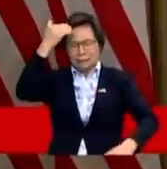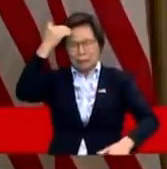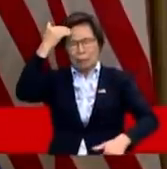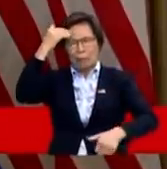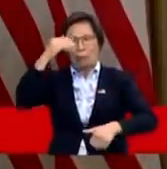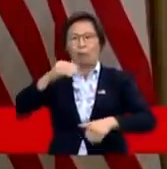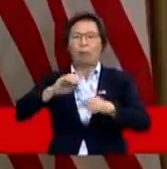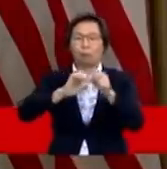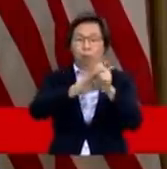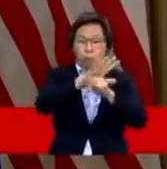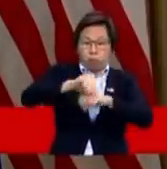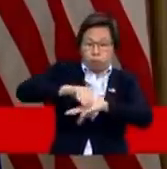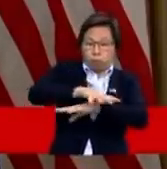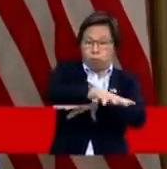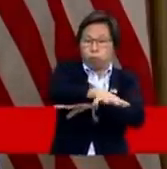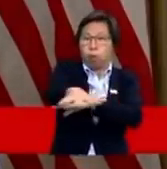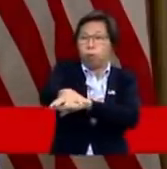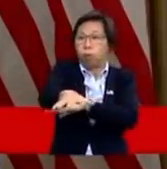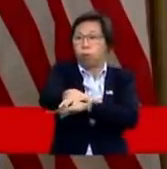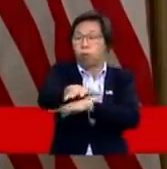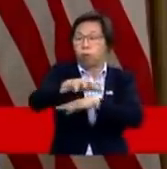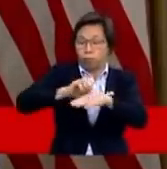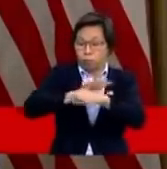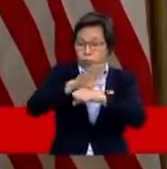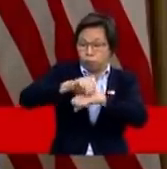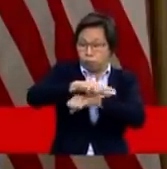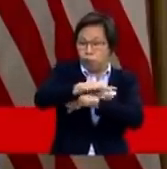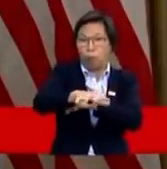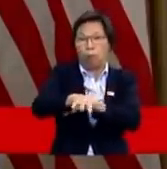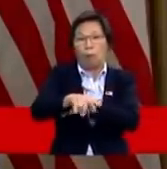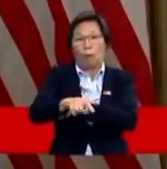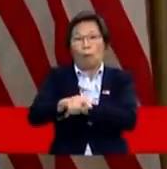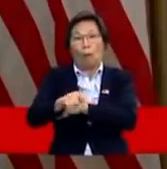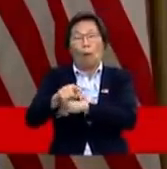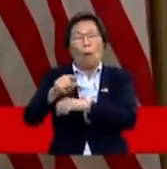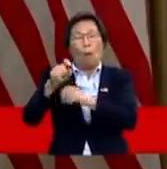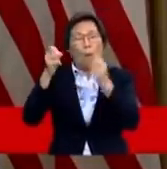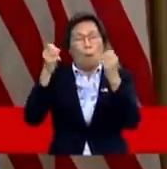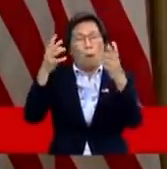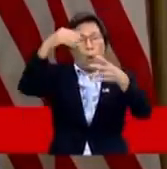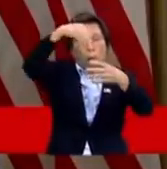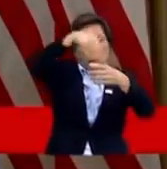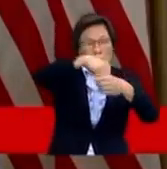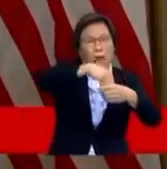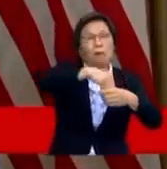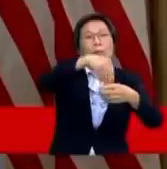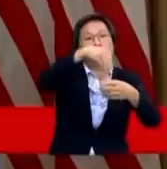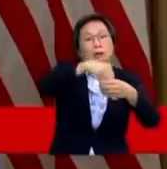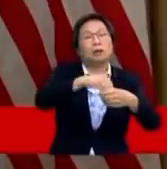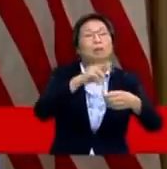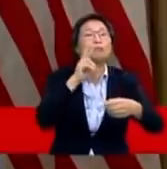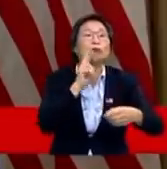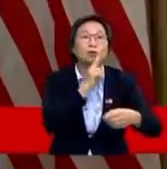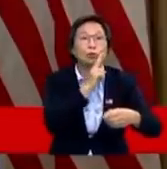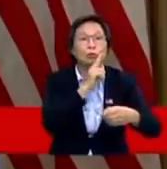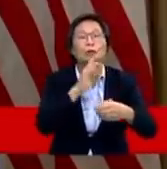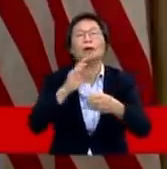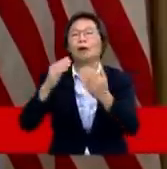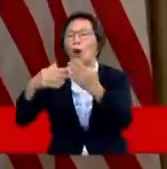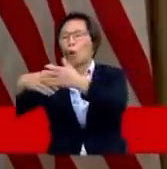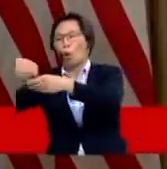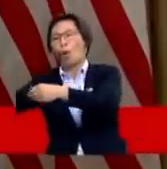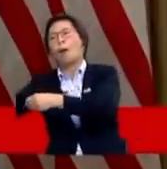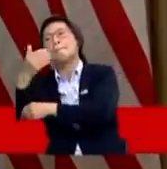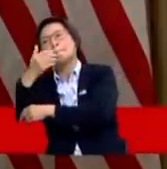risiko penyebaran Wales comments + ini adalah jauh lebih tinggi di dalam premis berbanding diluar